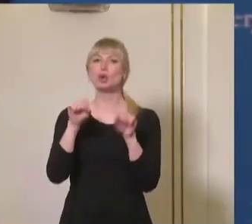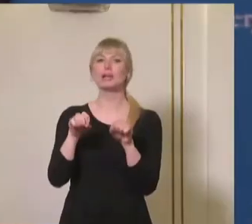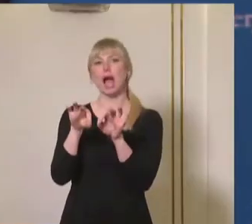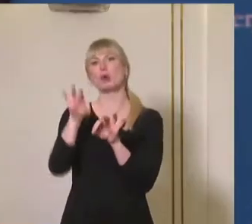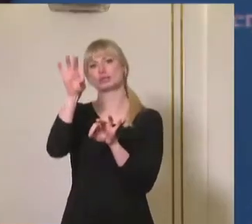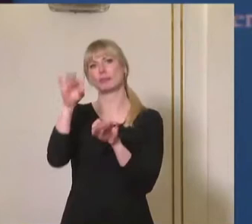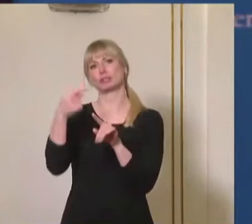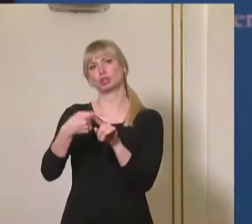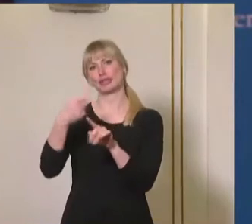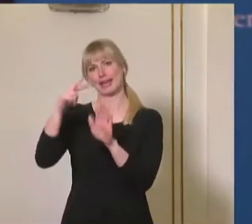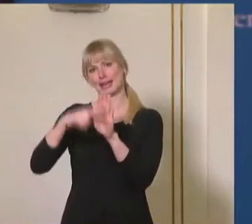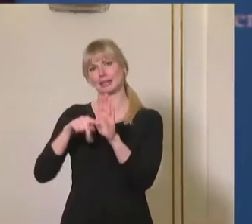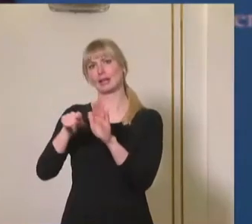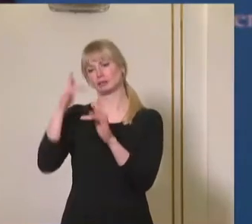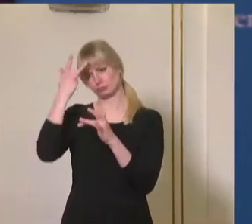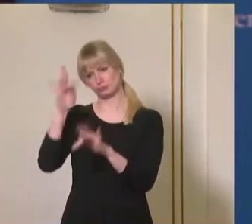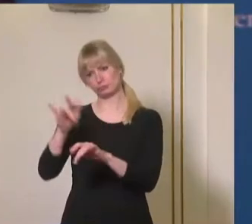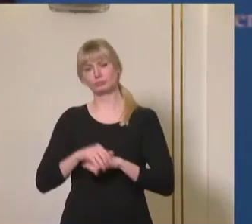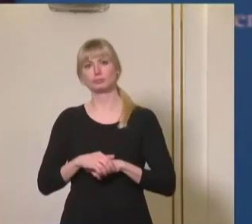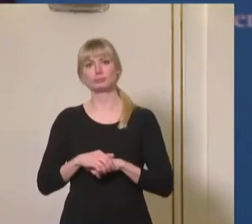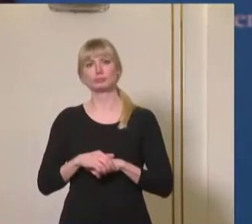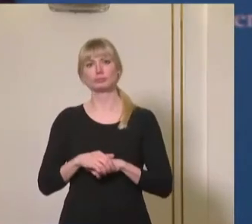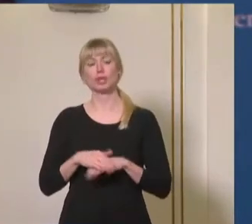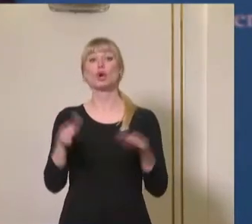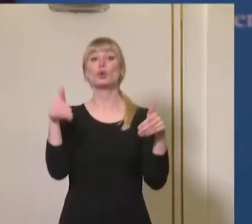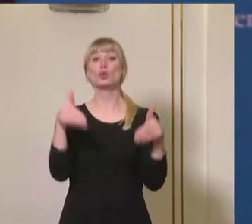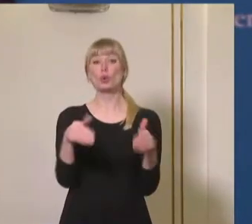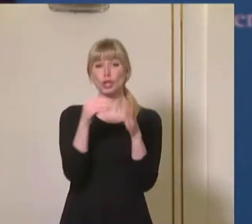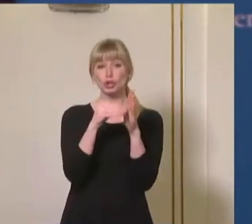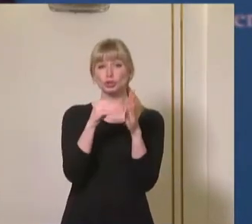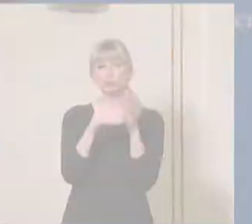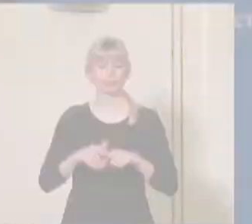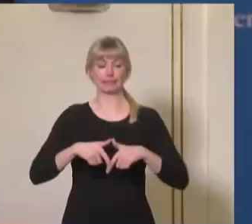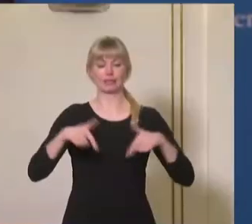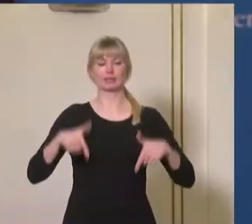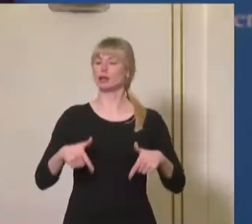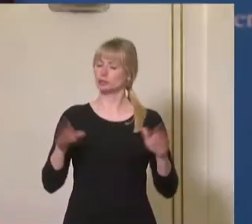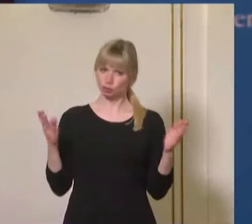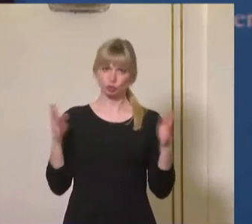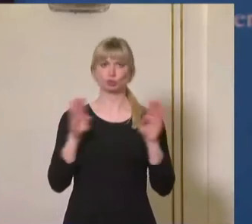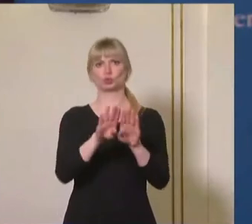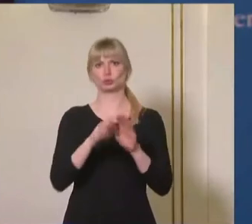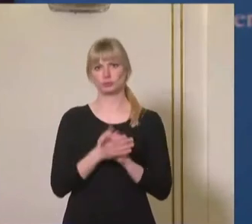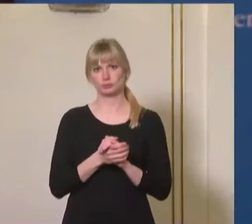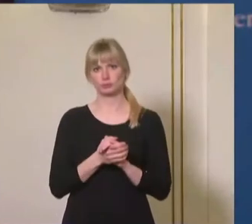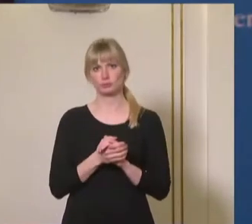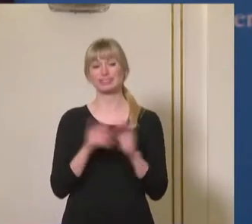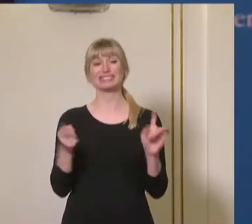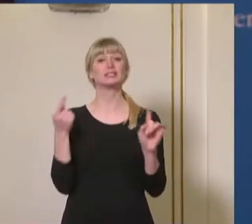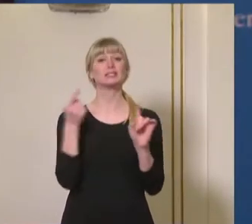den Grundschulen findet zunächst kein Präsenzunterricht statt. Unser Ziel ist es